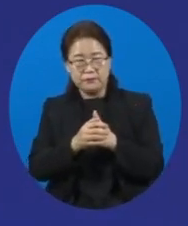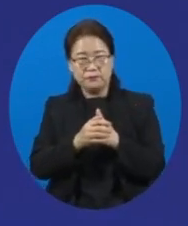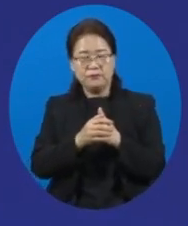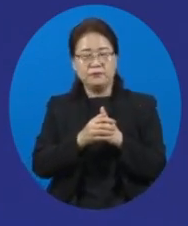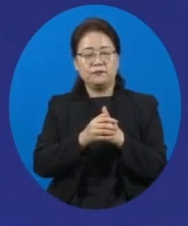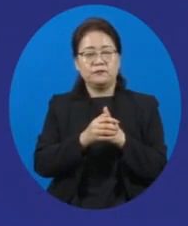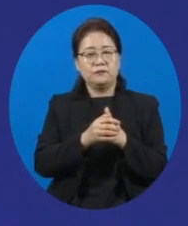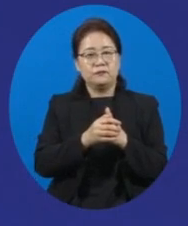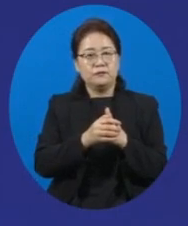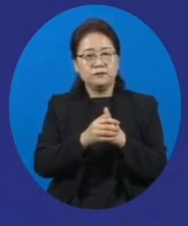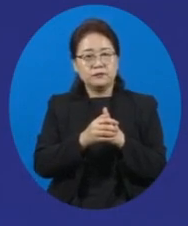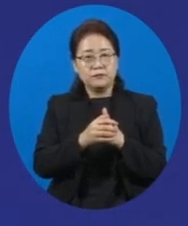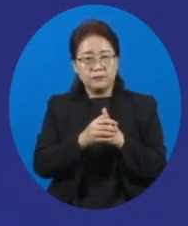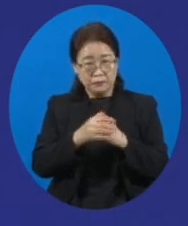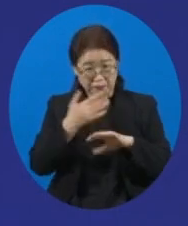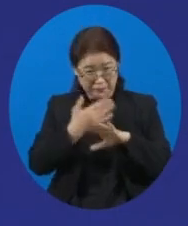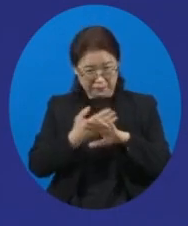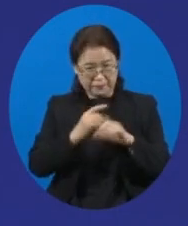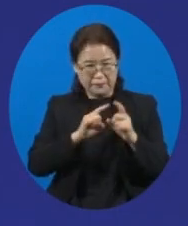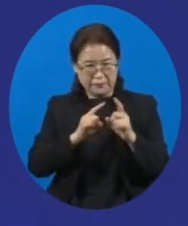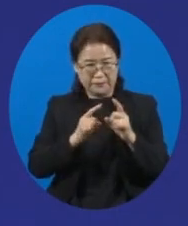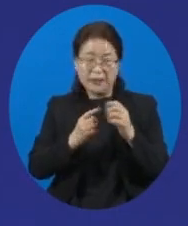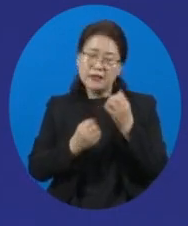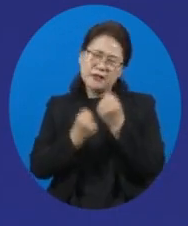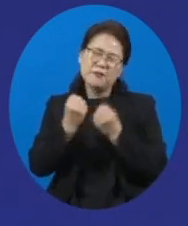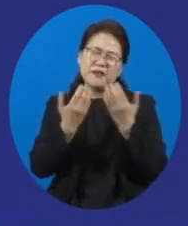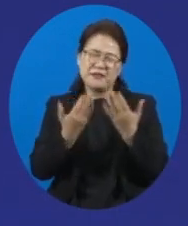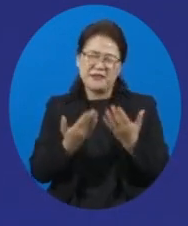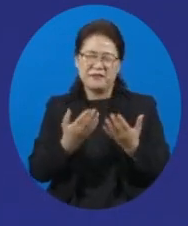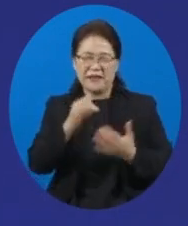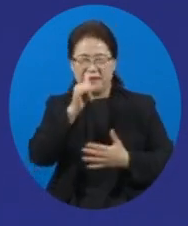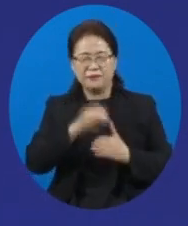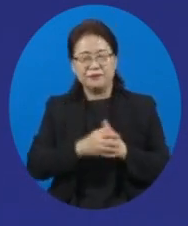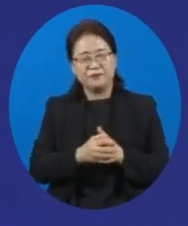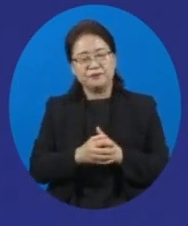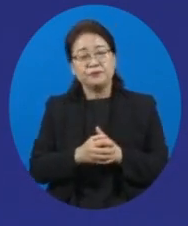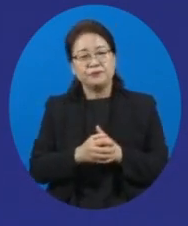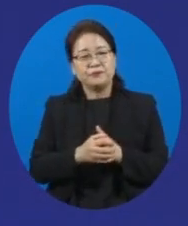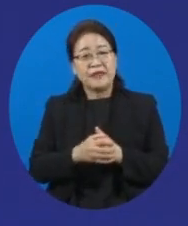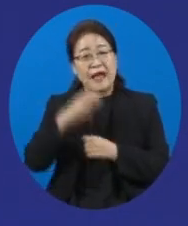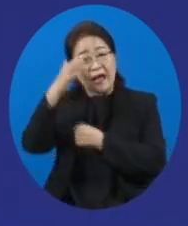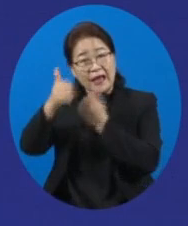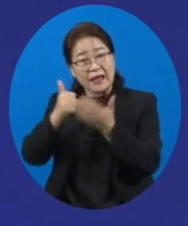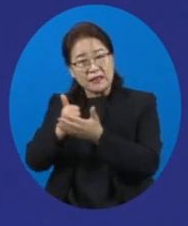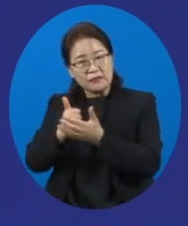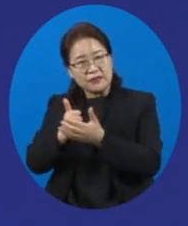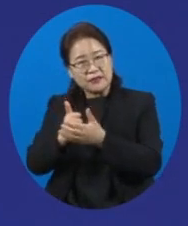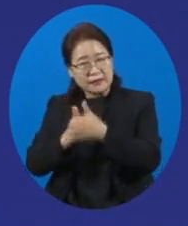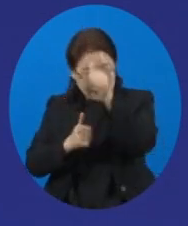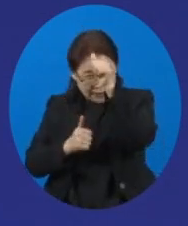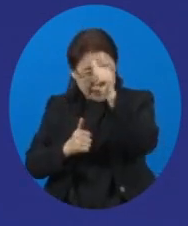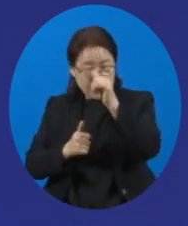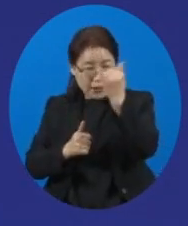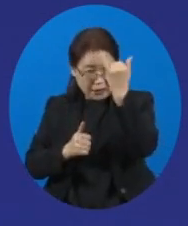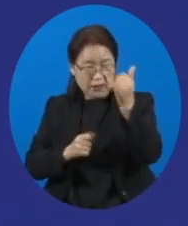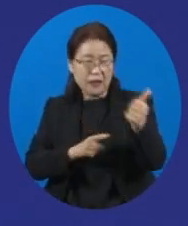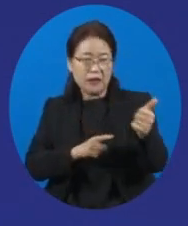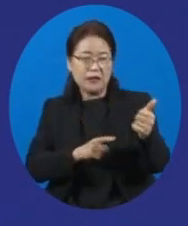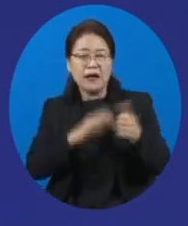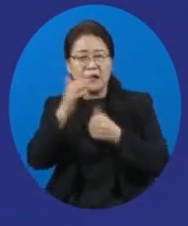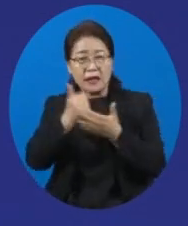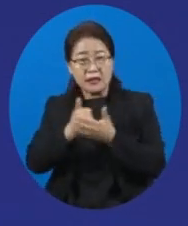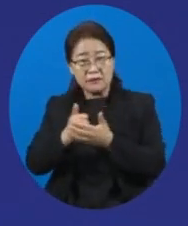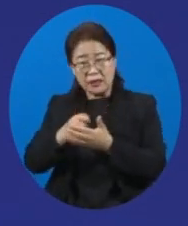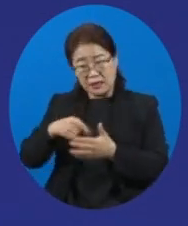말합니다. 어떤 소리인지는 모르겠지만 하나님은 아담과 하와에게 하나님